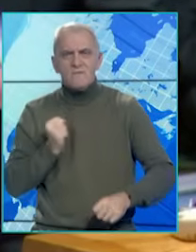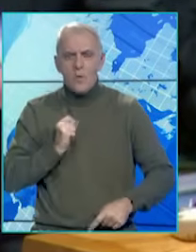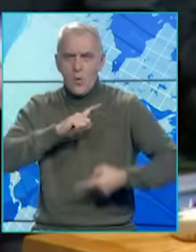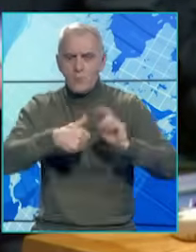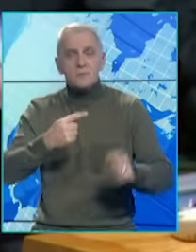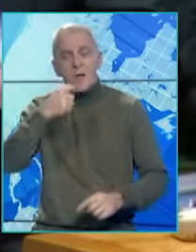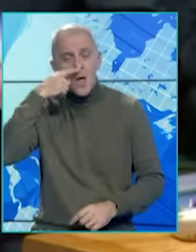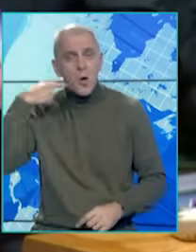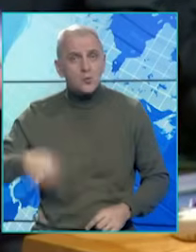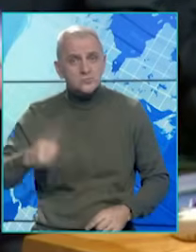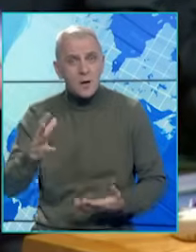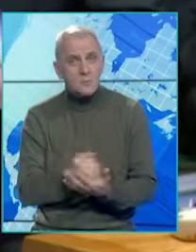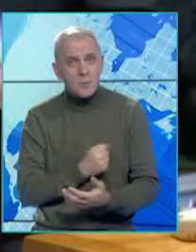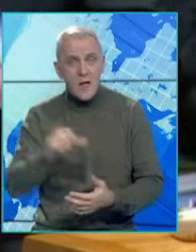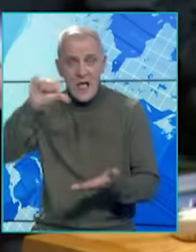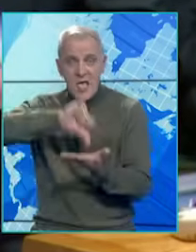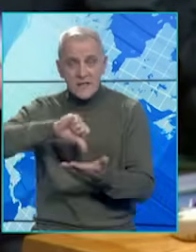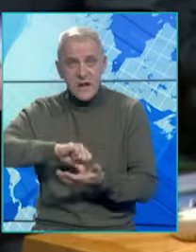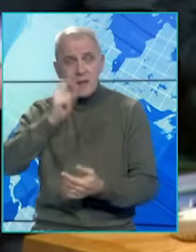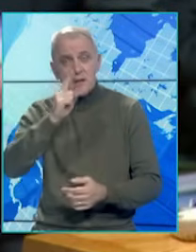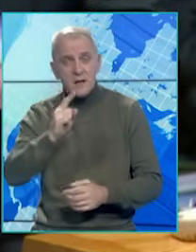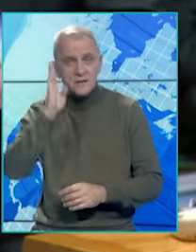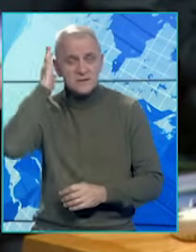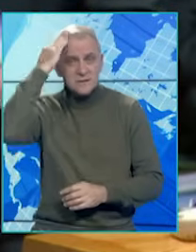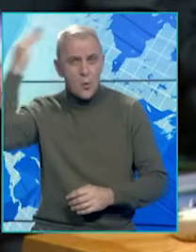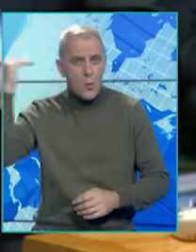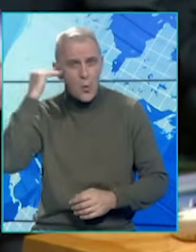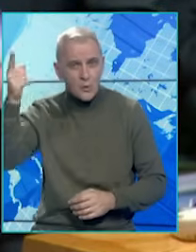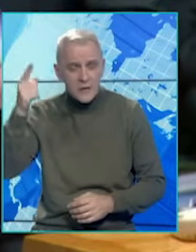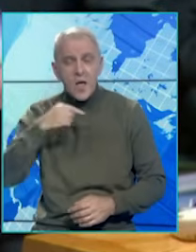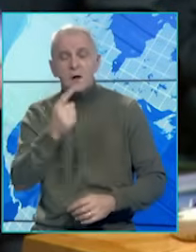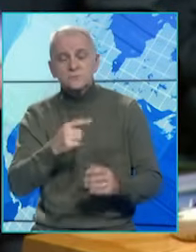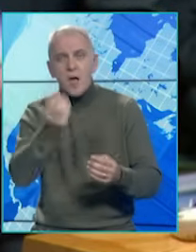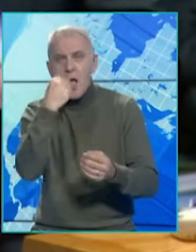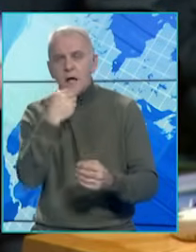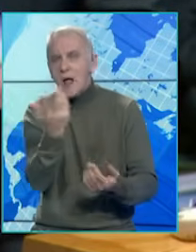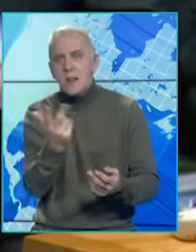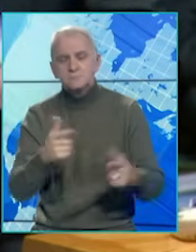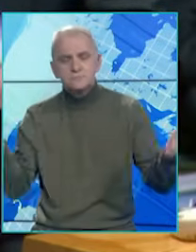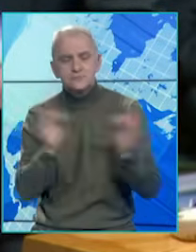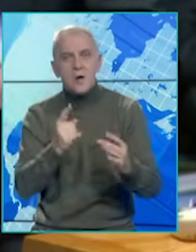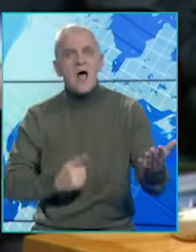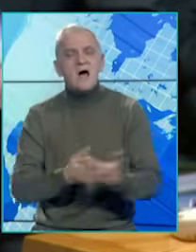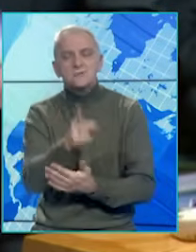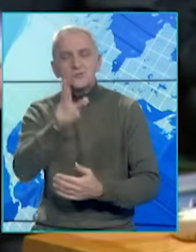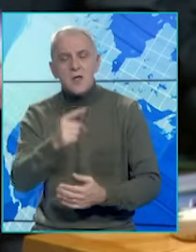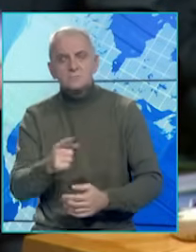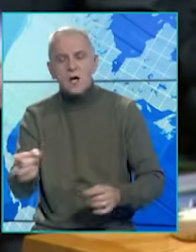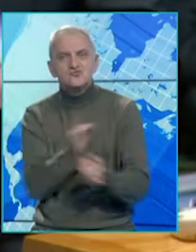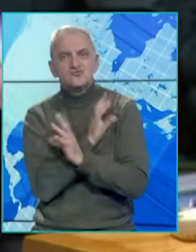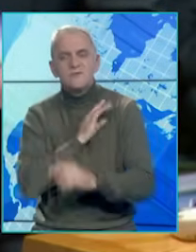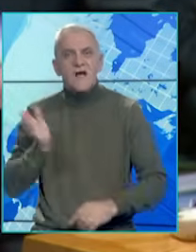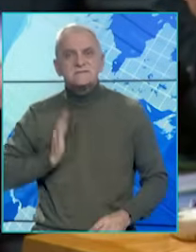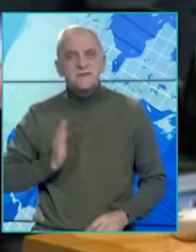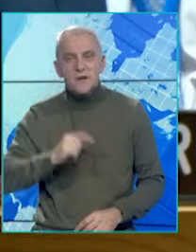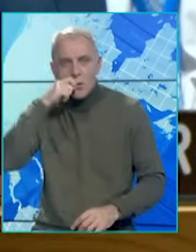Rusija dobija, konkretno od Irana i Sjeverne Koreje, nastavlja da hrani ovaj sukob i za rezultat ima žrtve među civilnim